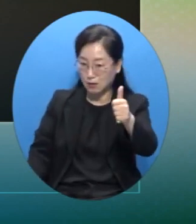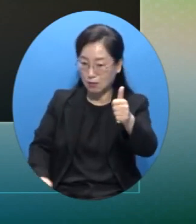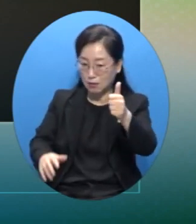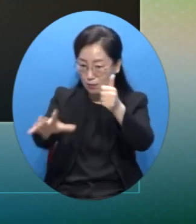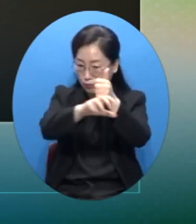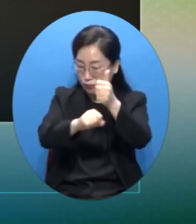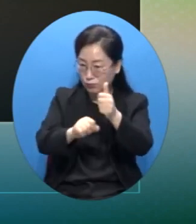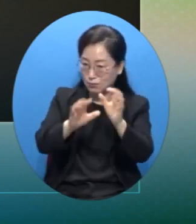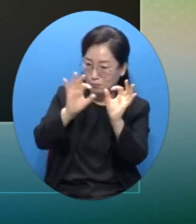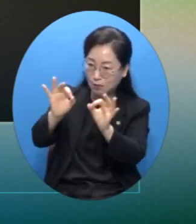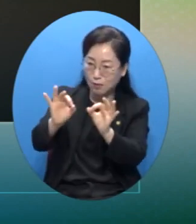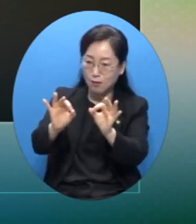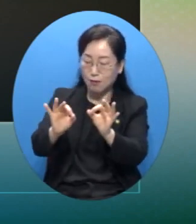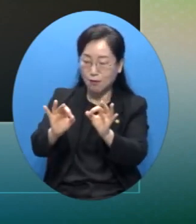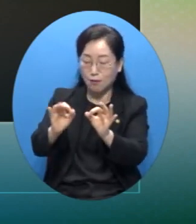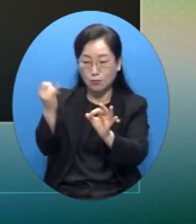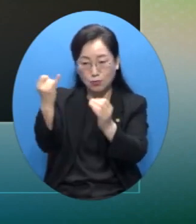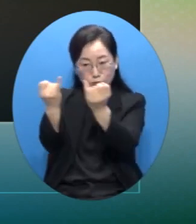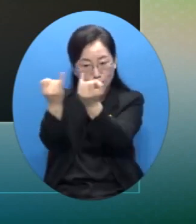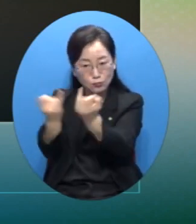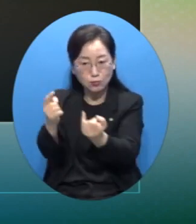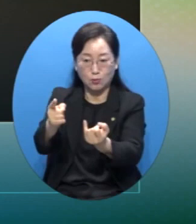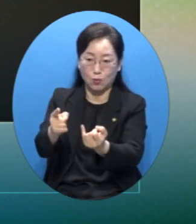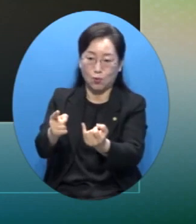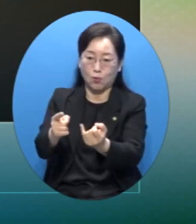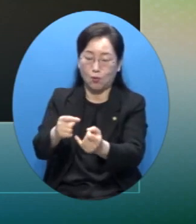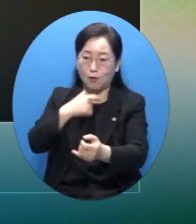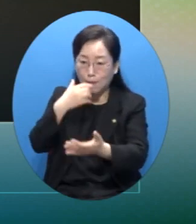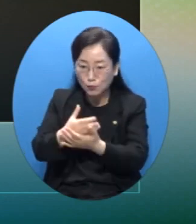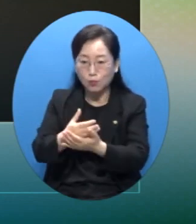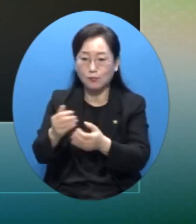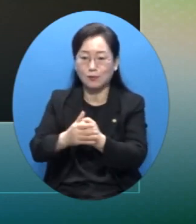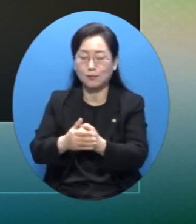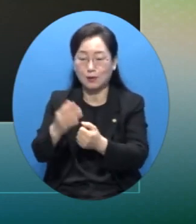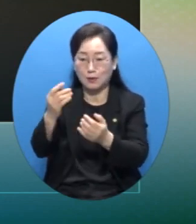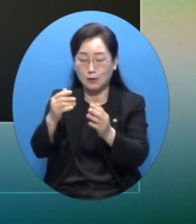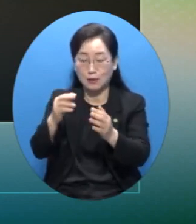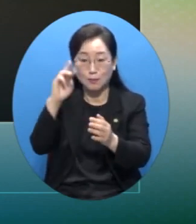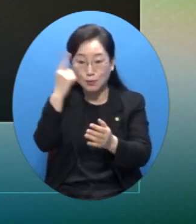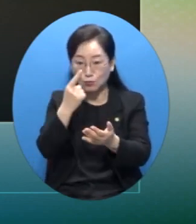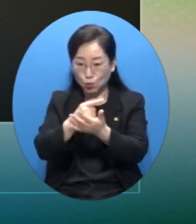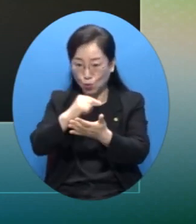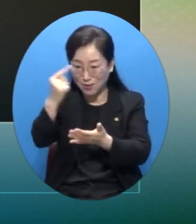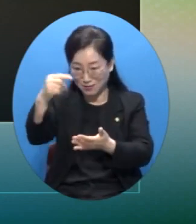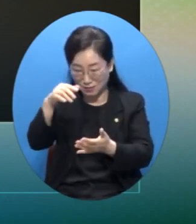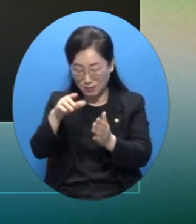이들의 헌신에 크게 감동되었고 이 부인들이 본국으로 떠날 때 아우카족 추장이 묻습니다.